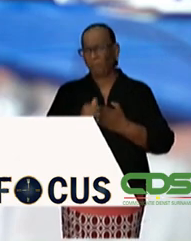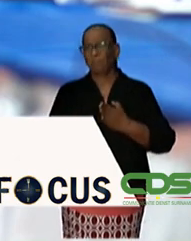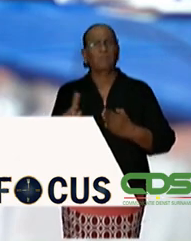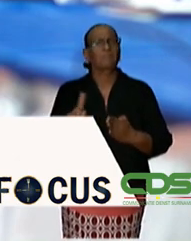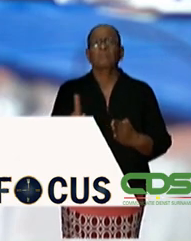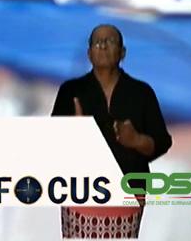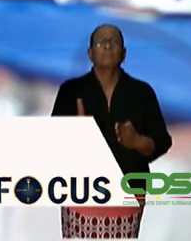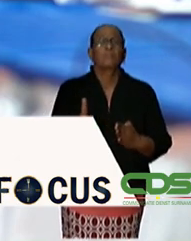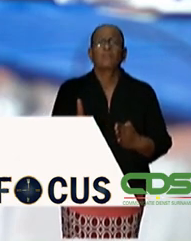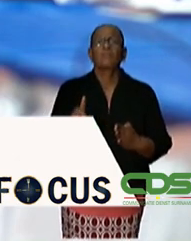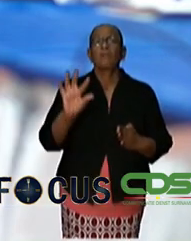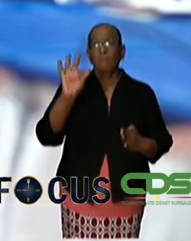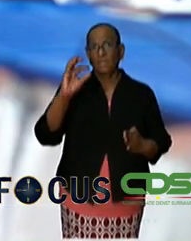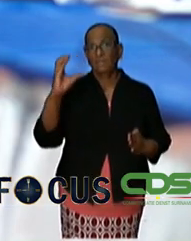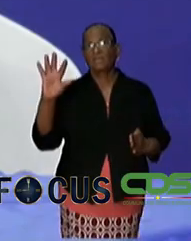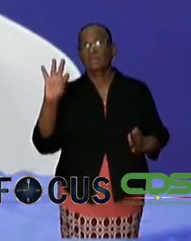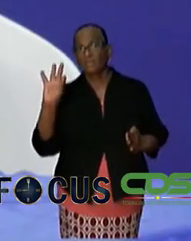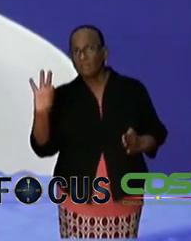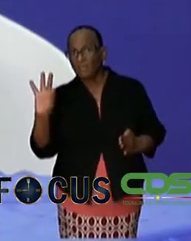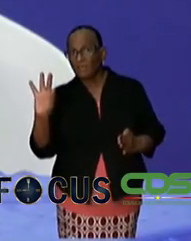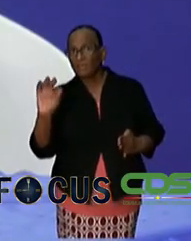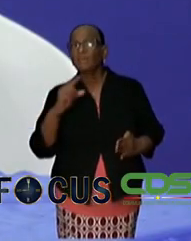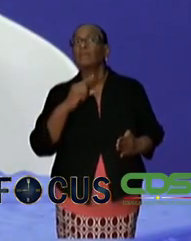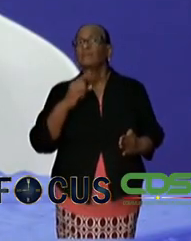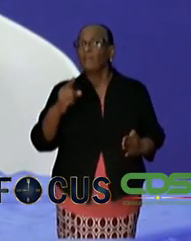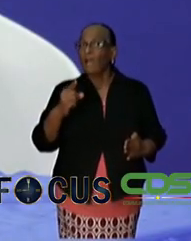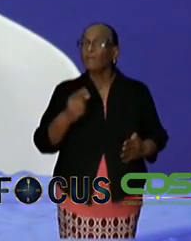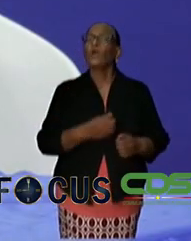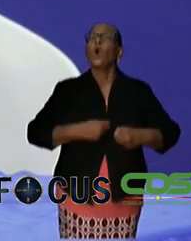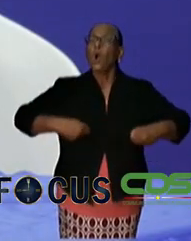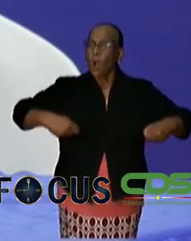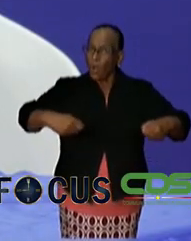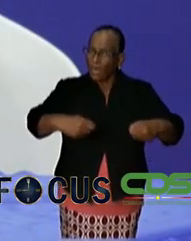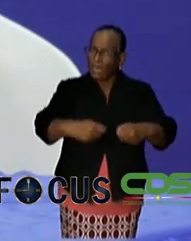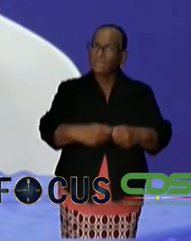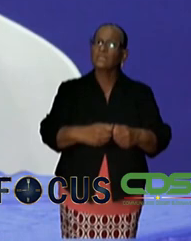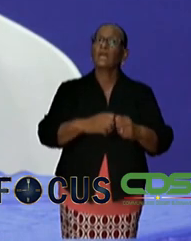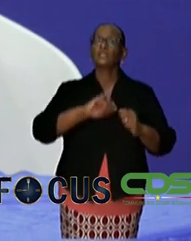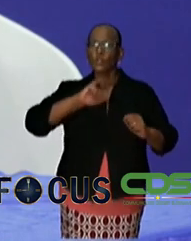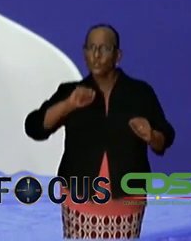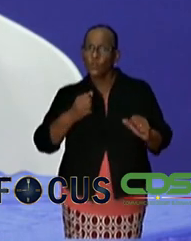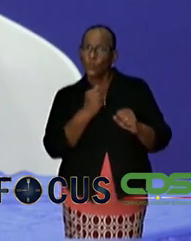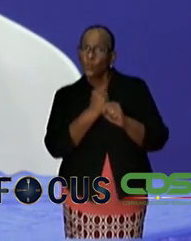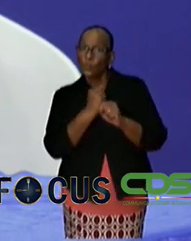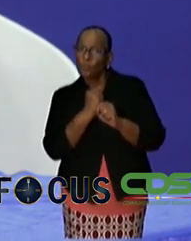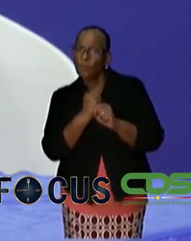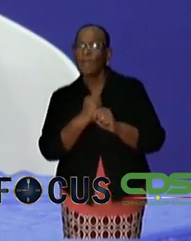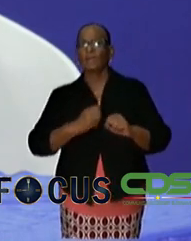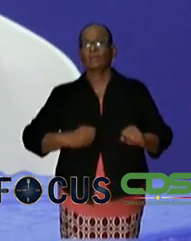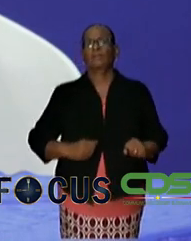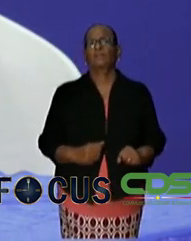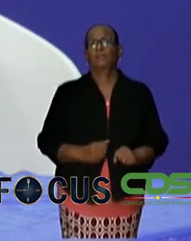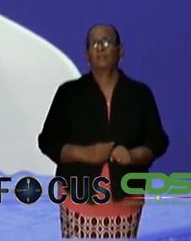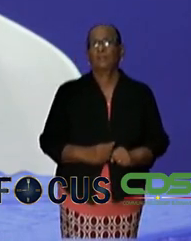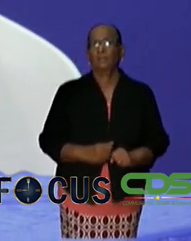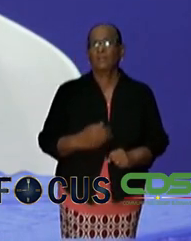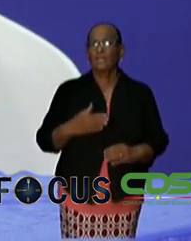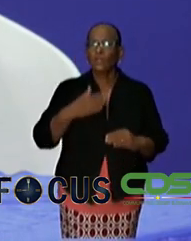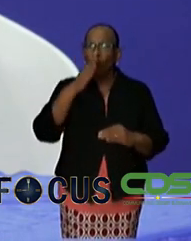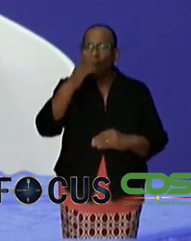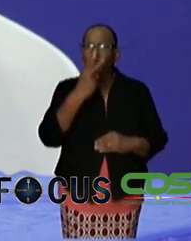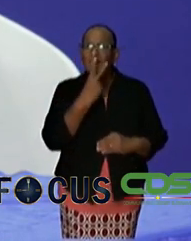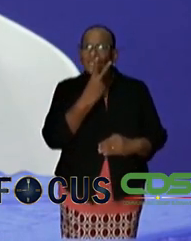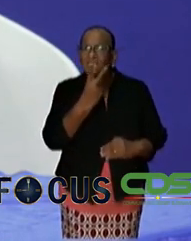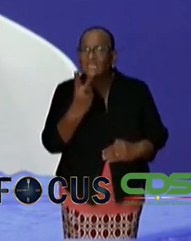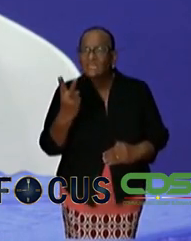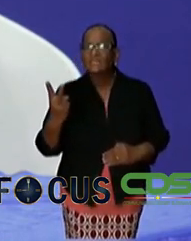buiten TCC omgedaan aan organisaties. En dat zijn zaken die we hebben moeten constateren en